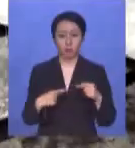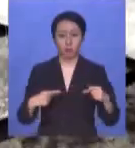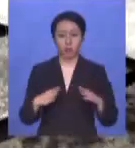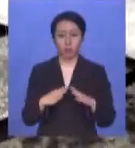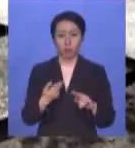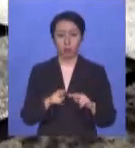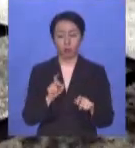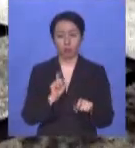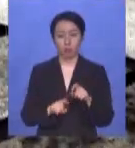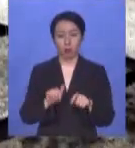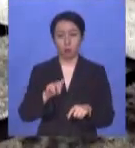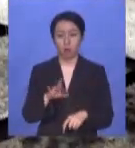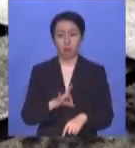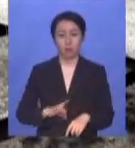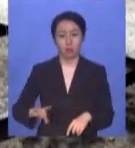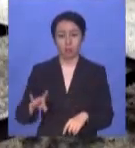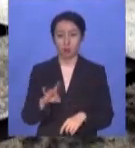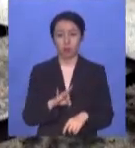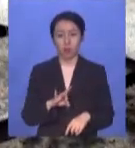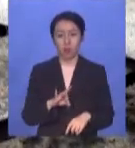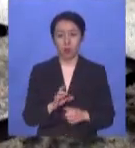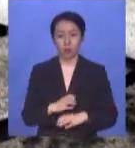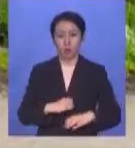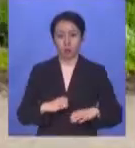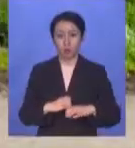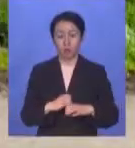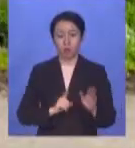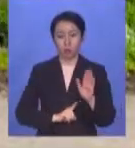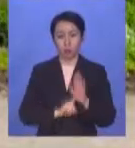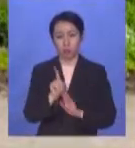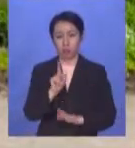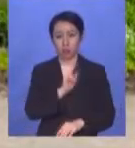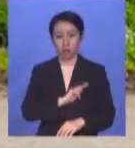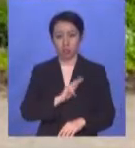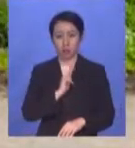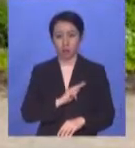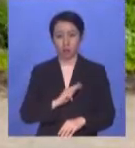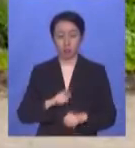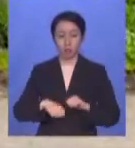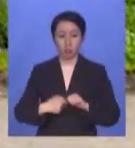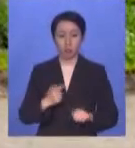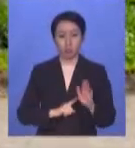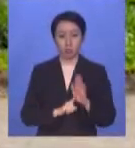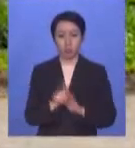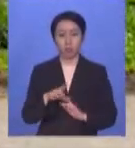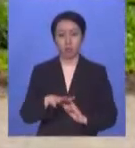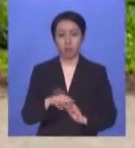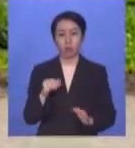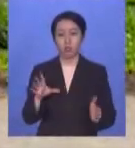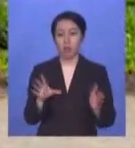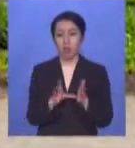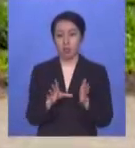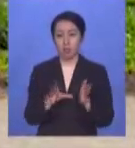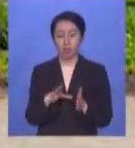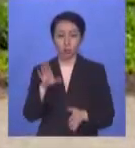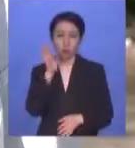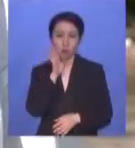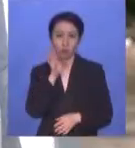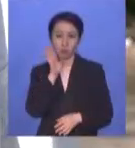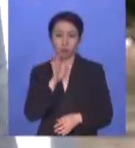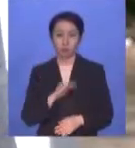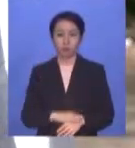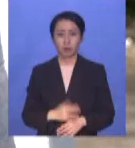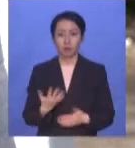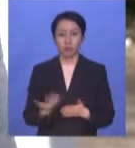которые курирует Уалихановский район. Мехбригады уже приступили к работе по сносу. Сначала отключают энерго и водоснабжение.